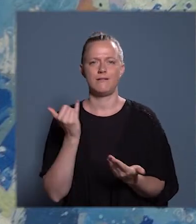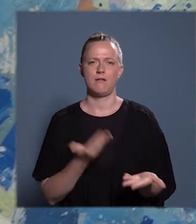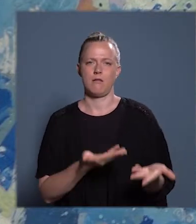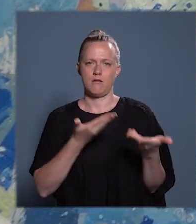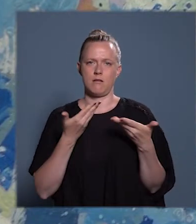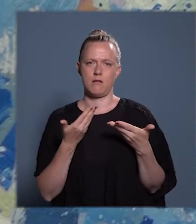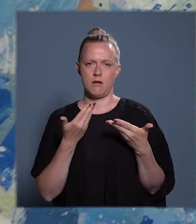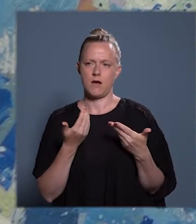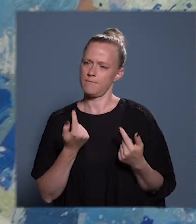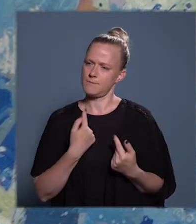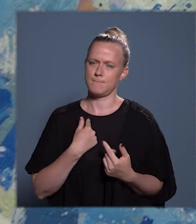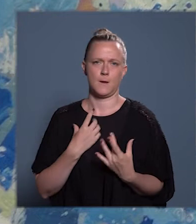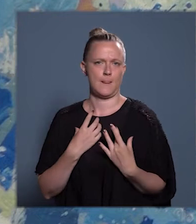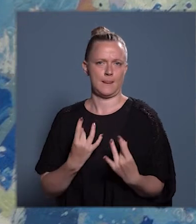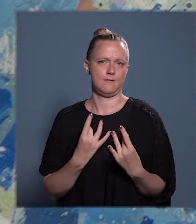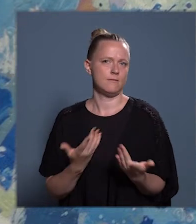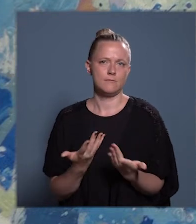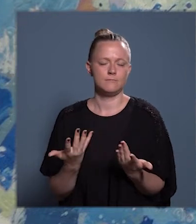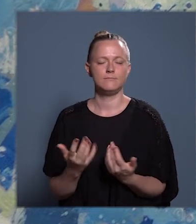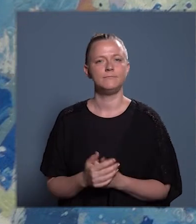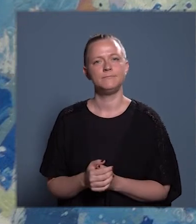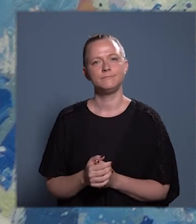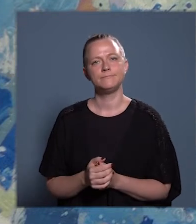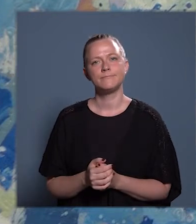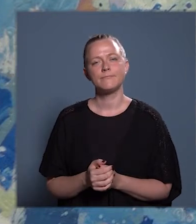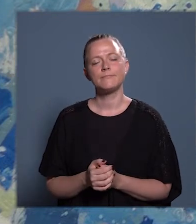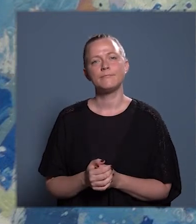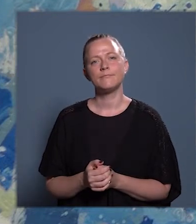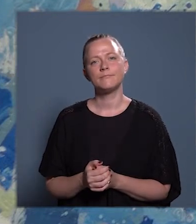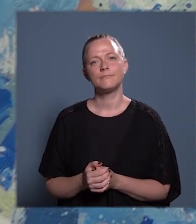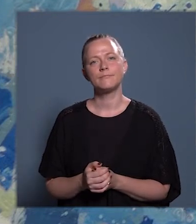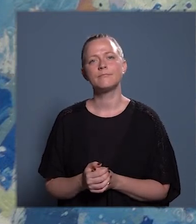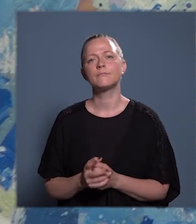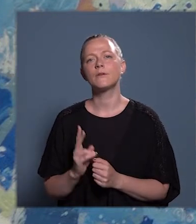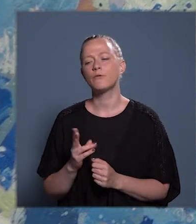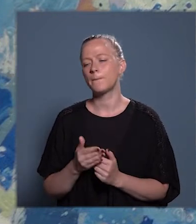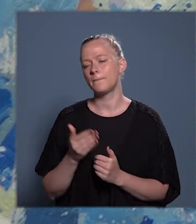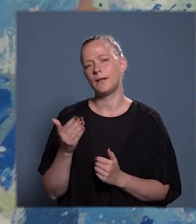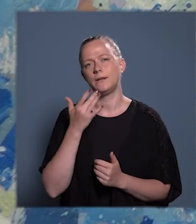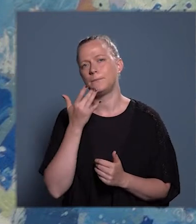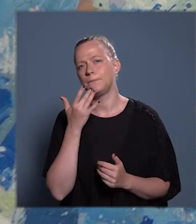magáénak vallja? Úgy van, hogy ott van mellette mondjuk egy